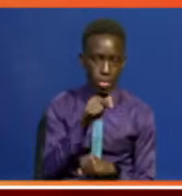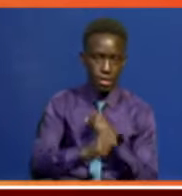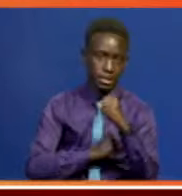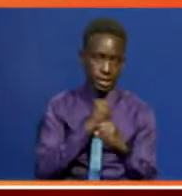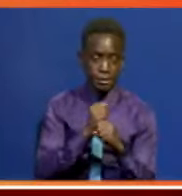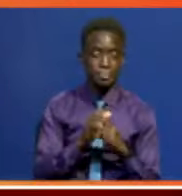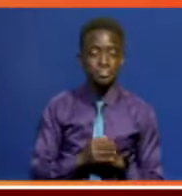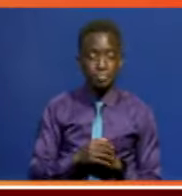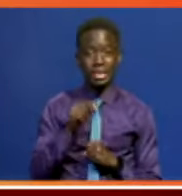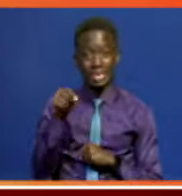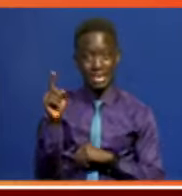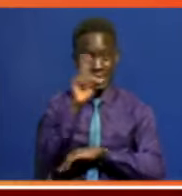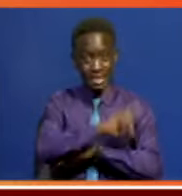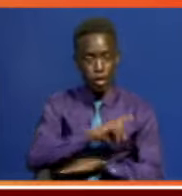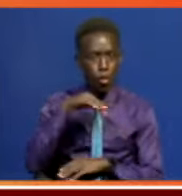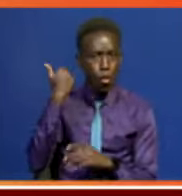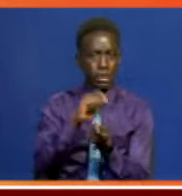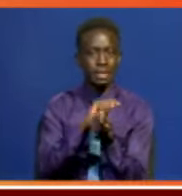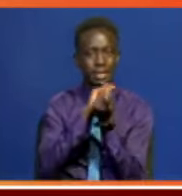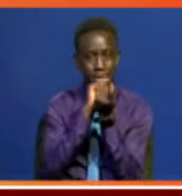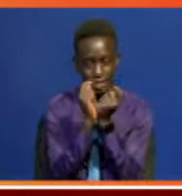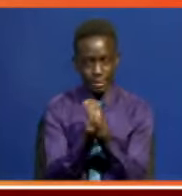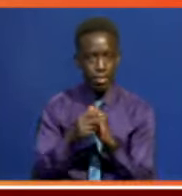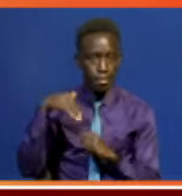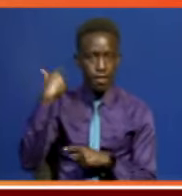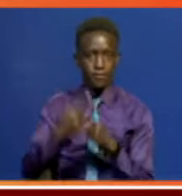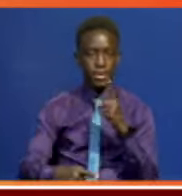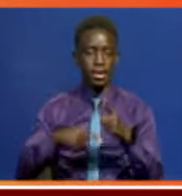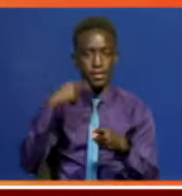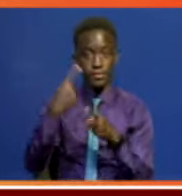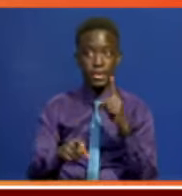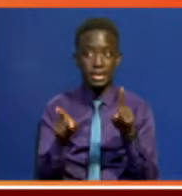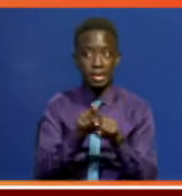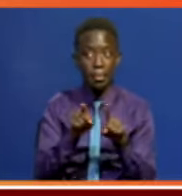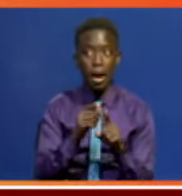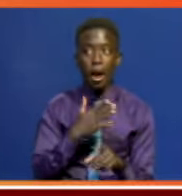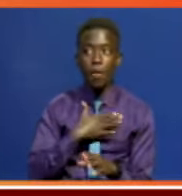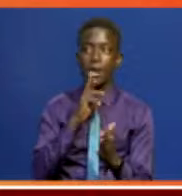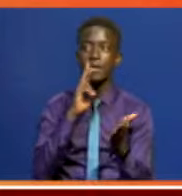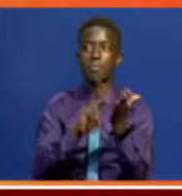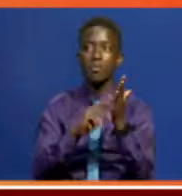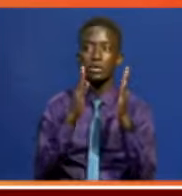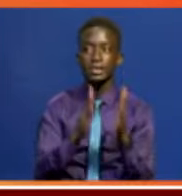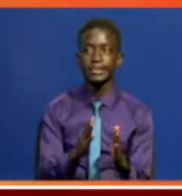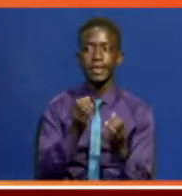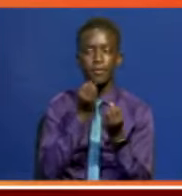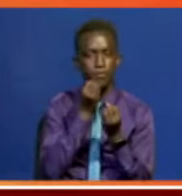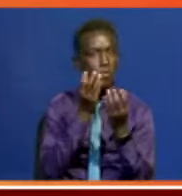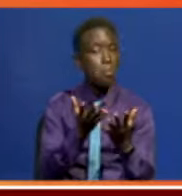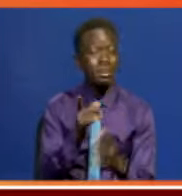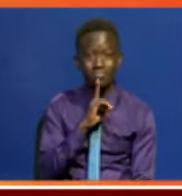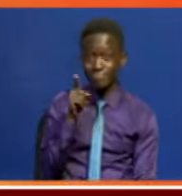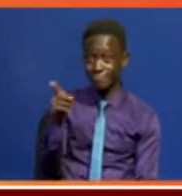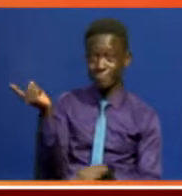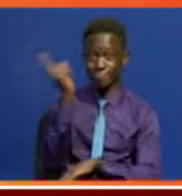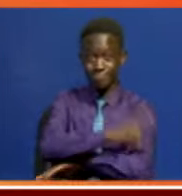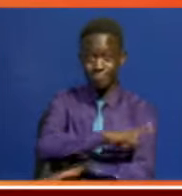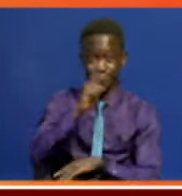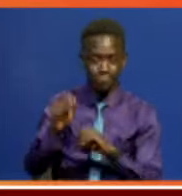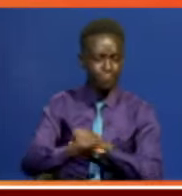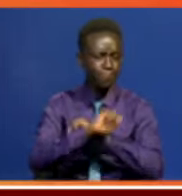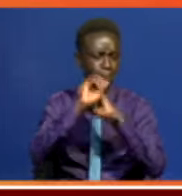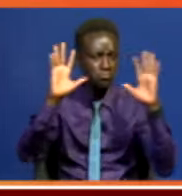mtazamaji hubadilika kila mwaka, na jinsi mwanahabari wetu Paulina Simiyu anavyoarifu, siku hiyo inadhamirishwa